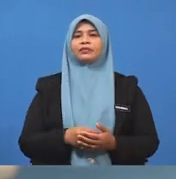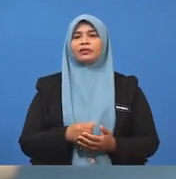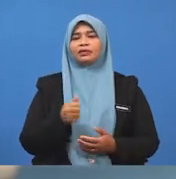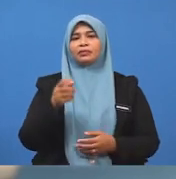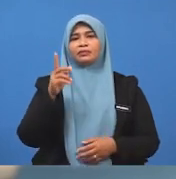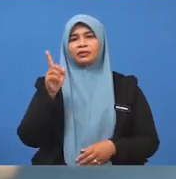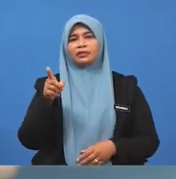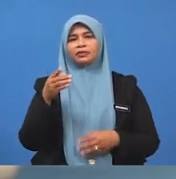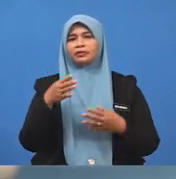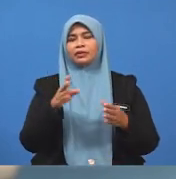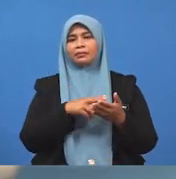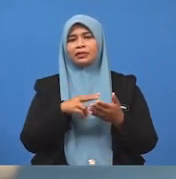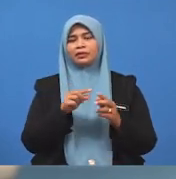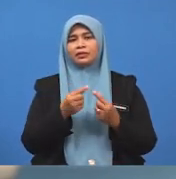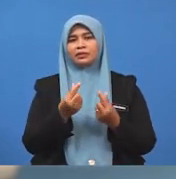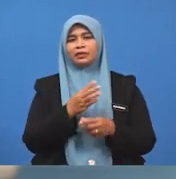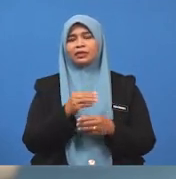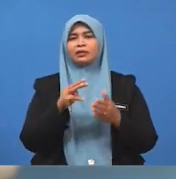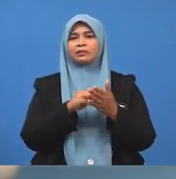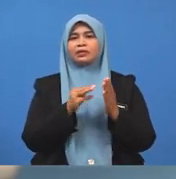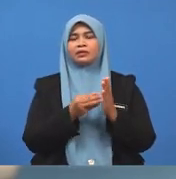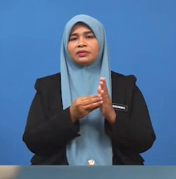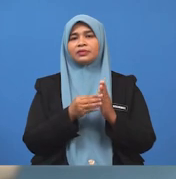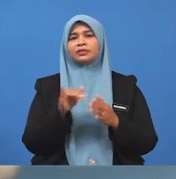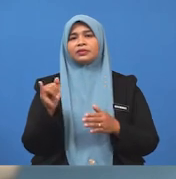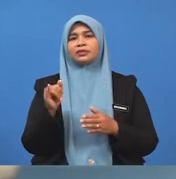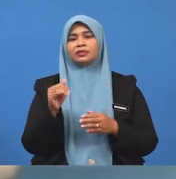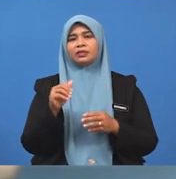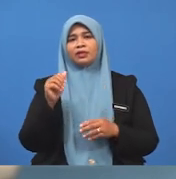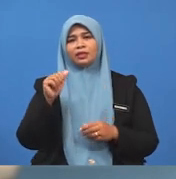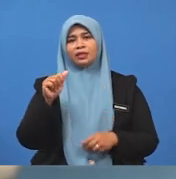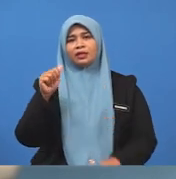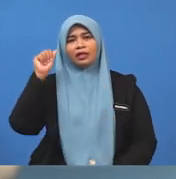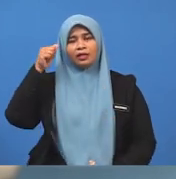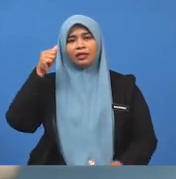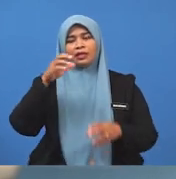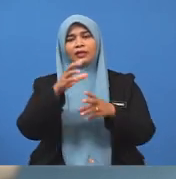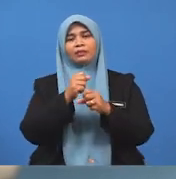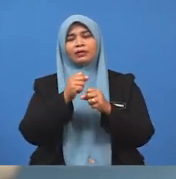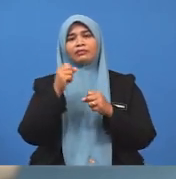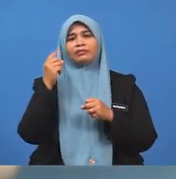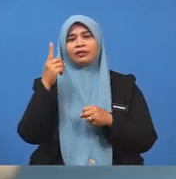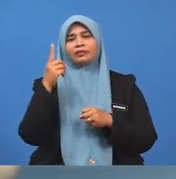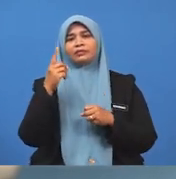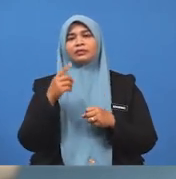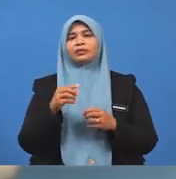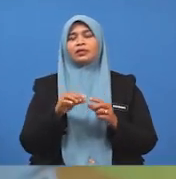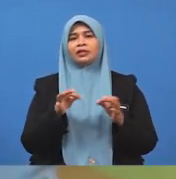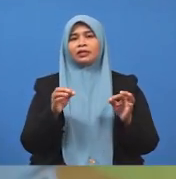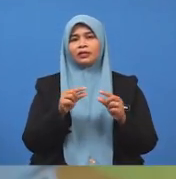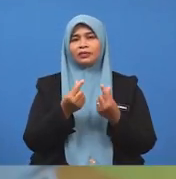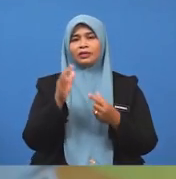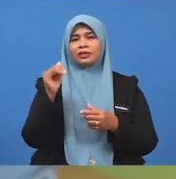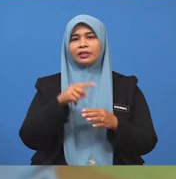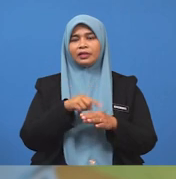menghayati terjemahannya agar dapat memahami kandungan ayat Alquran yang anda baca